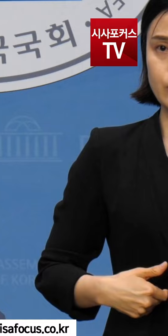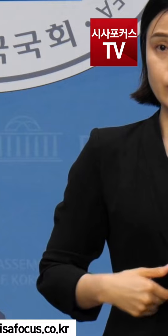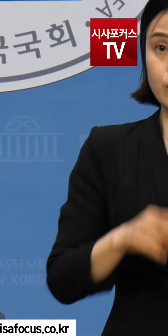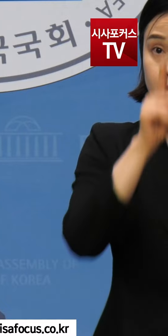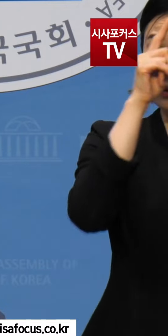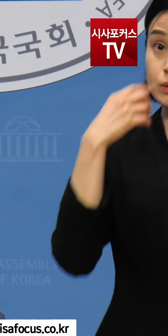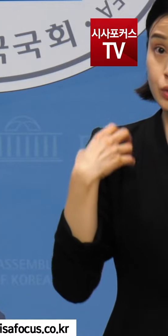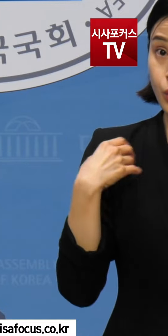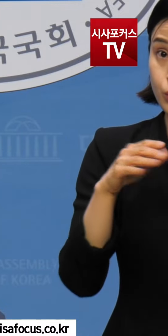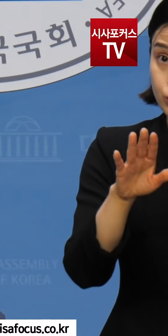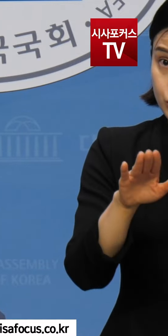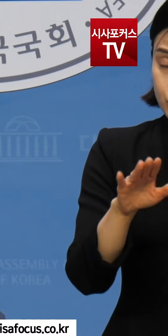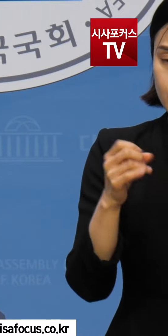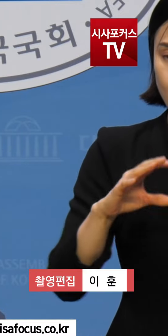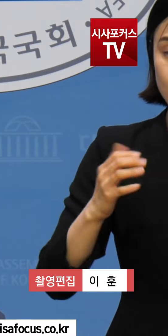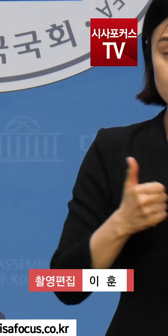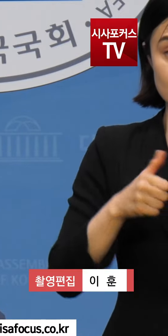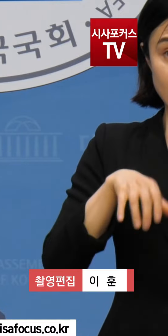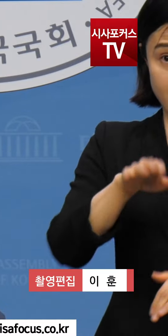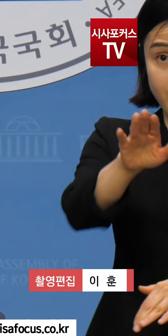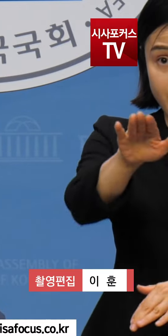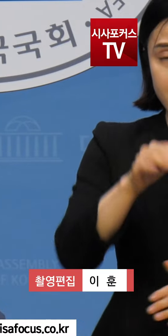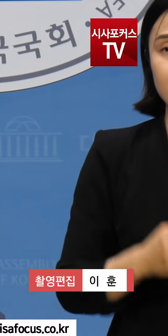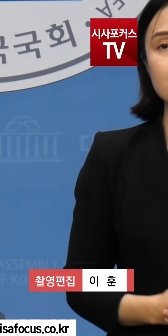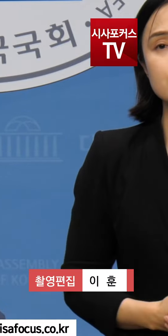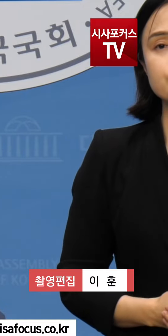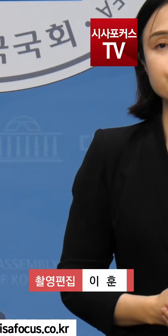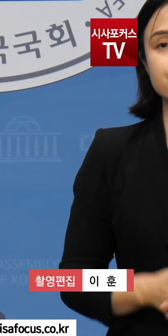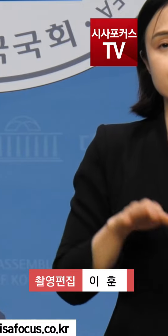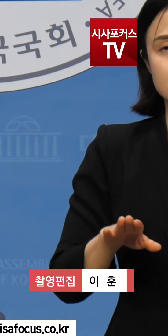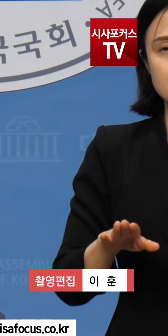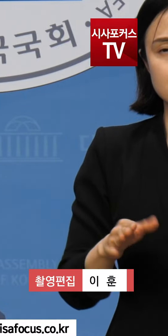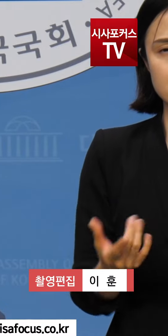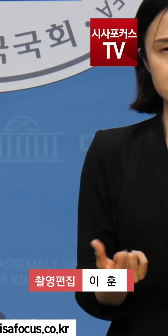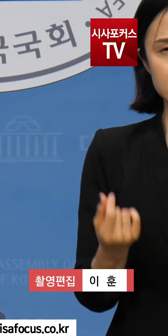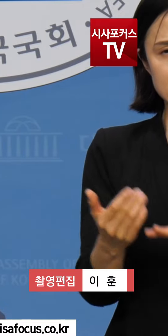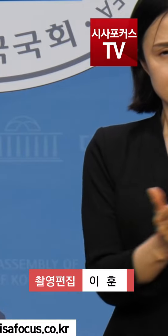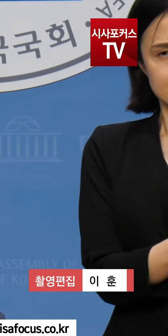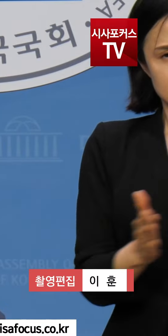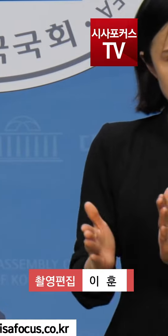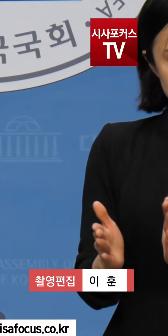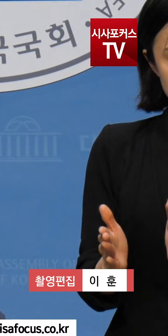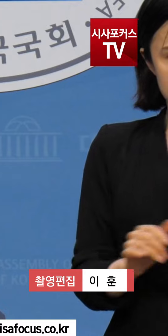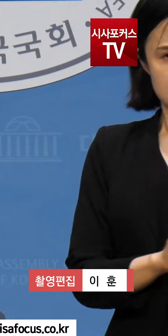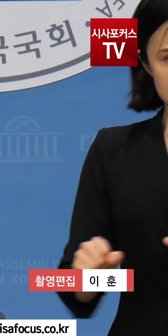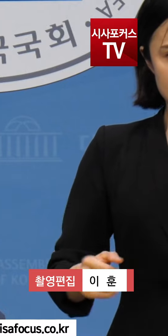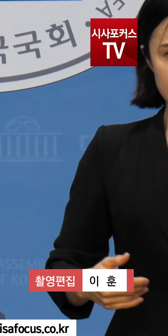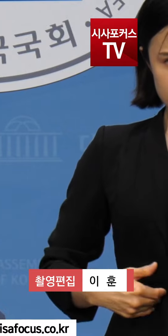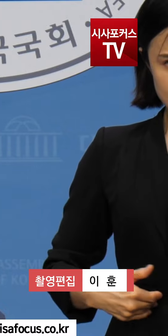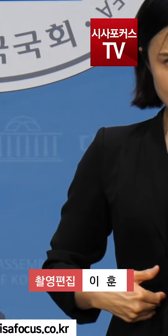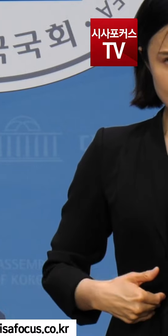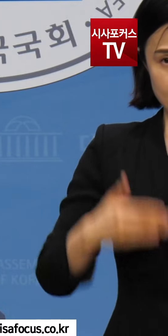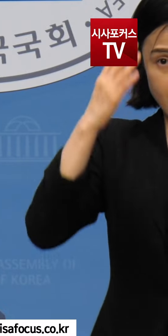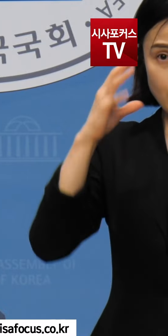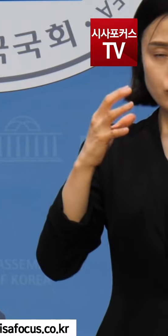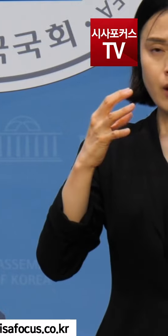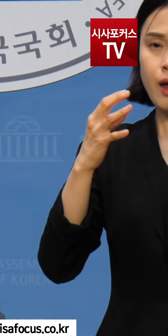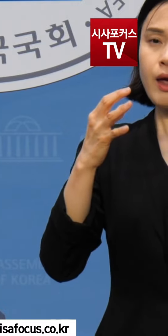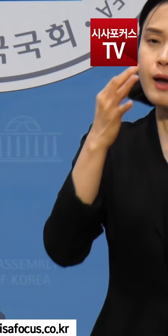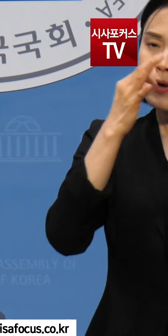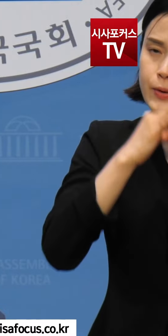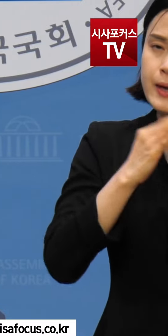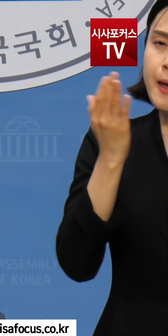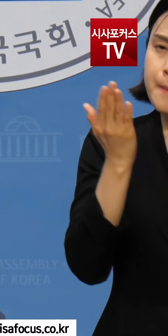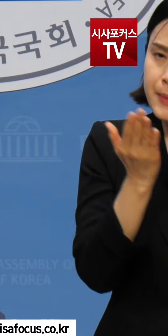정부는 국회는 유연하고 기민한 대처로 실리적인 외교 정책을